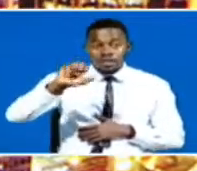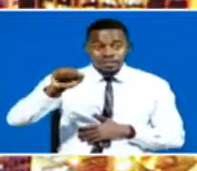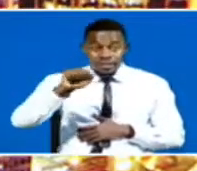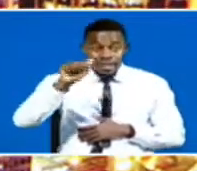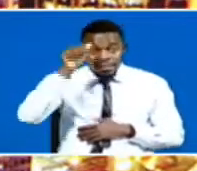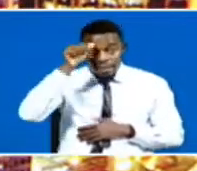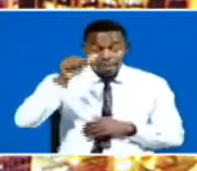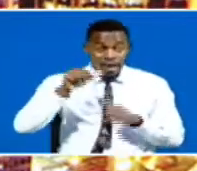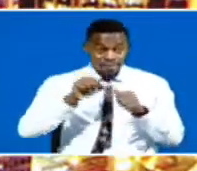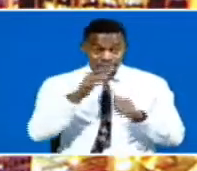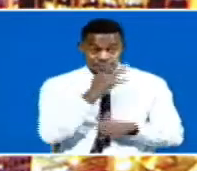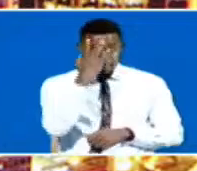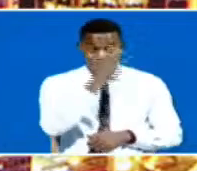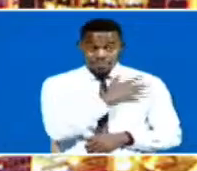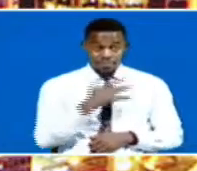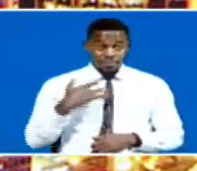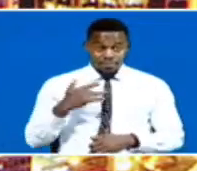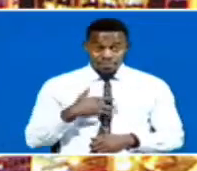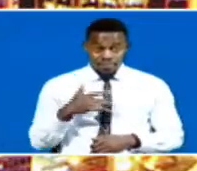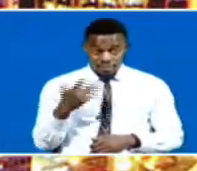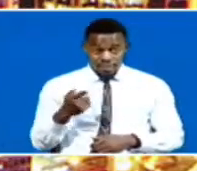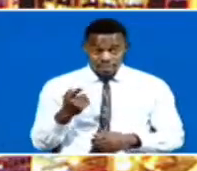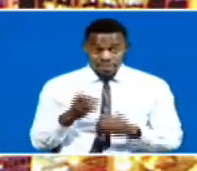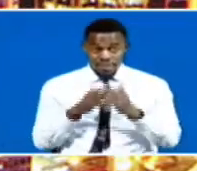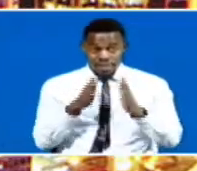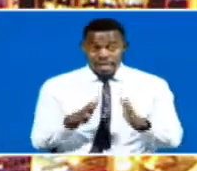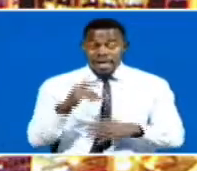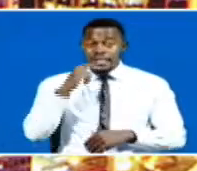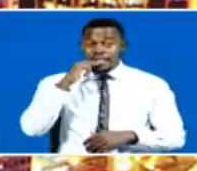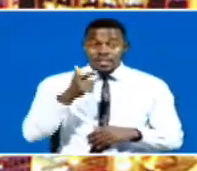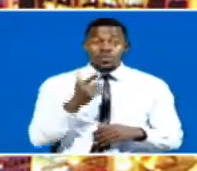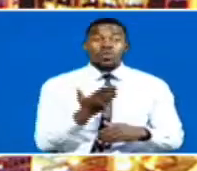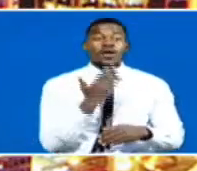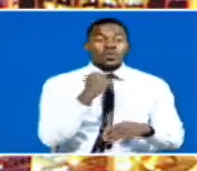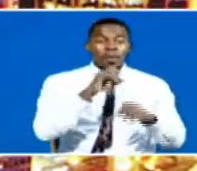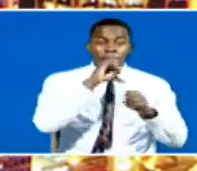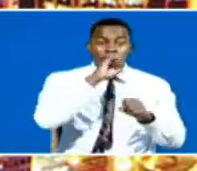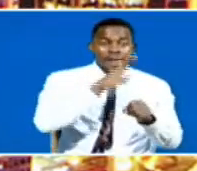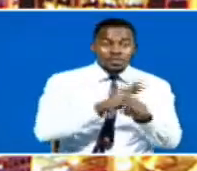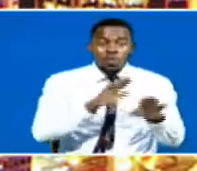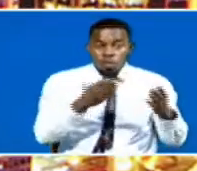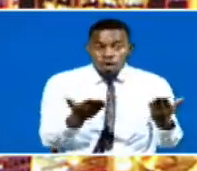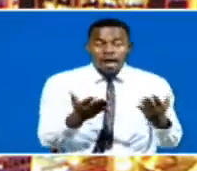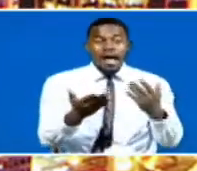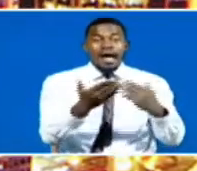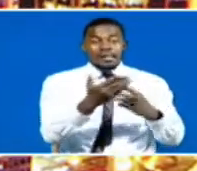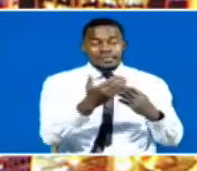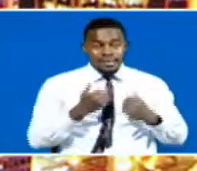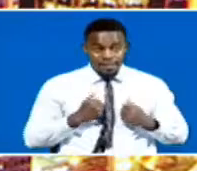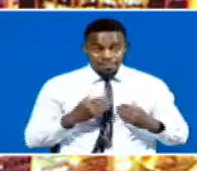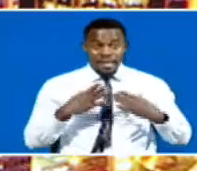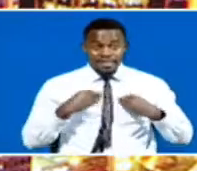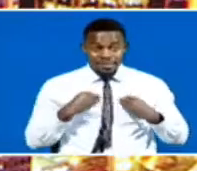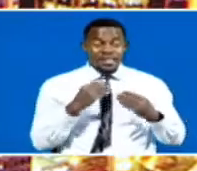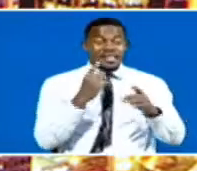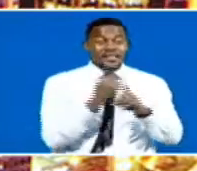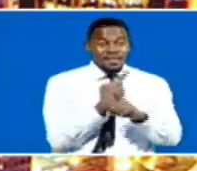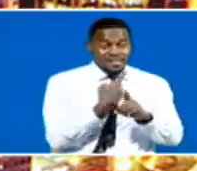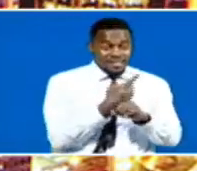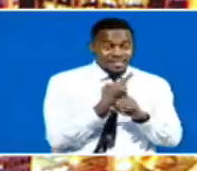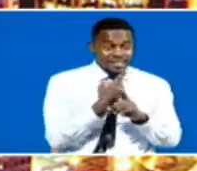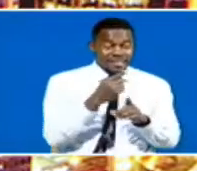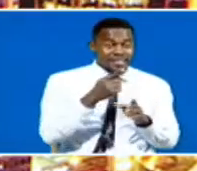moja inaendelea kuibua hisia kali miongoni mwa kasisi wa kanisa hilo kutoka mataifa tofauti haswa barani